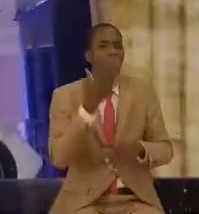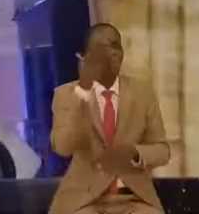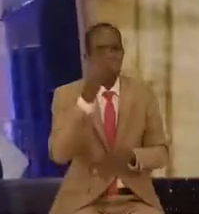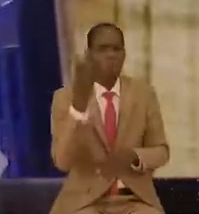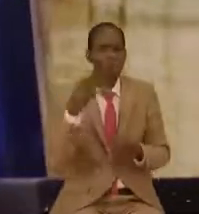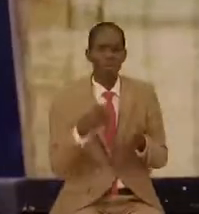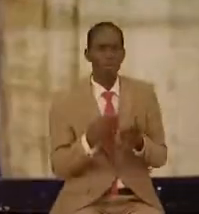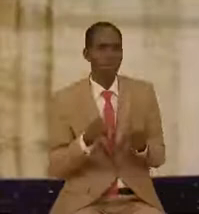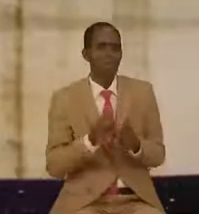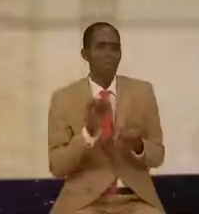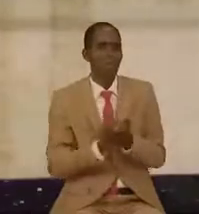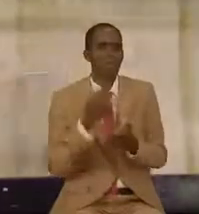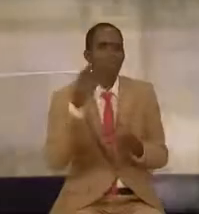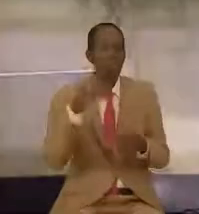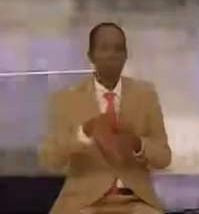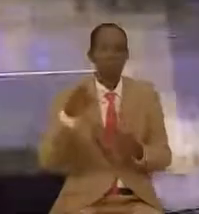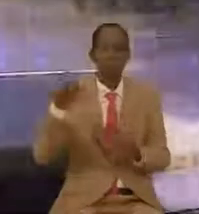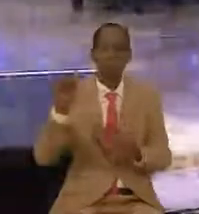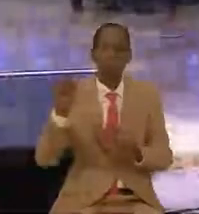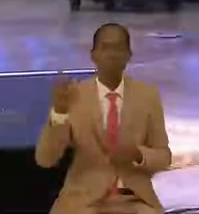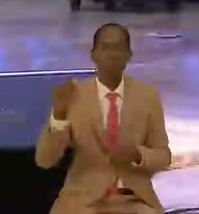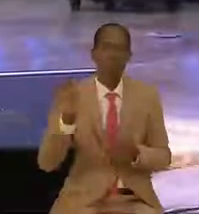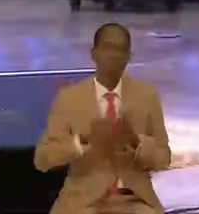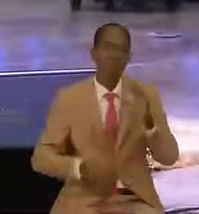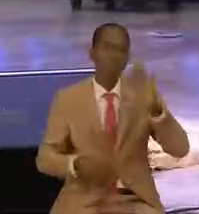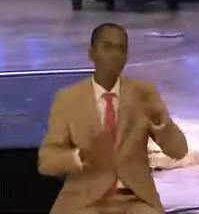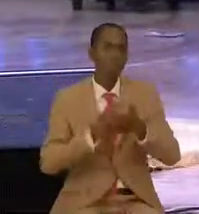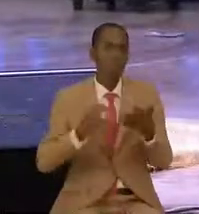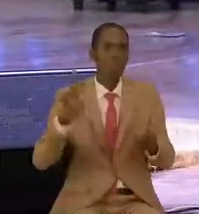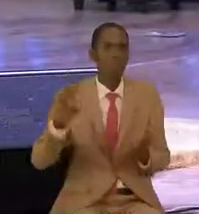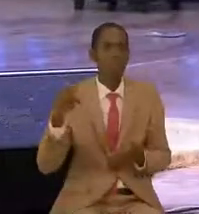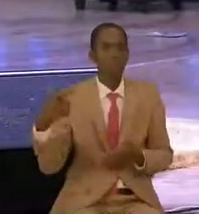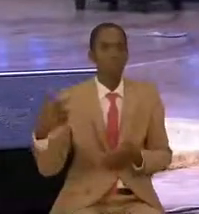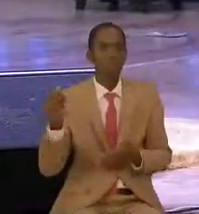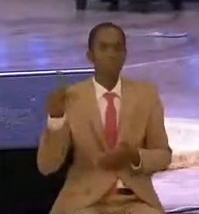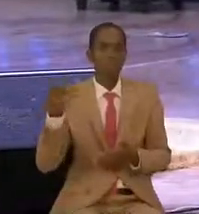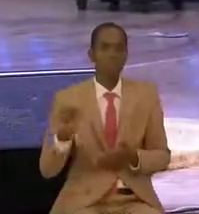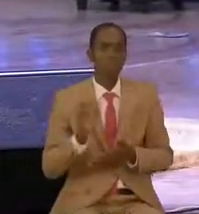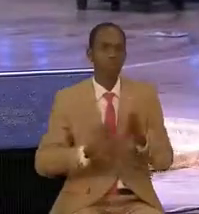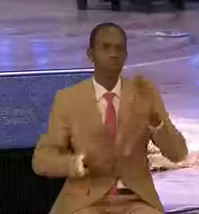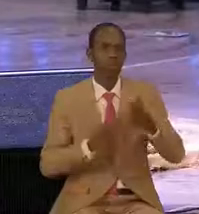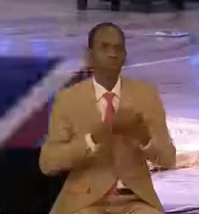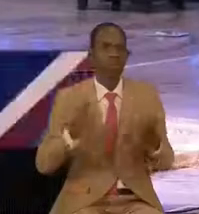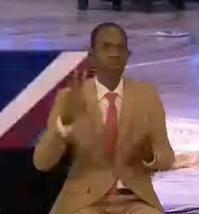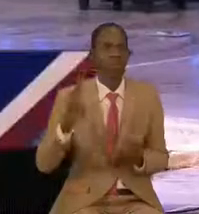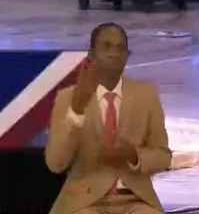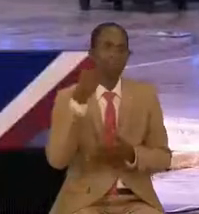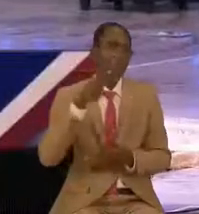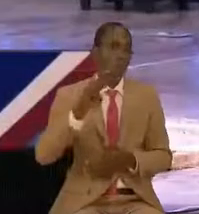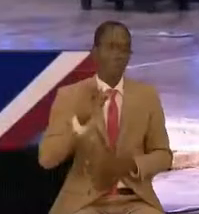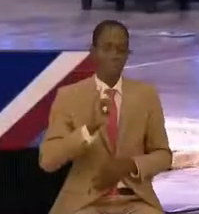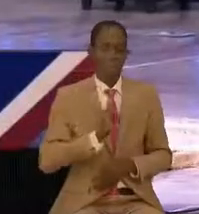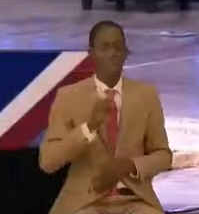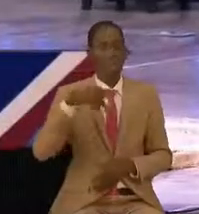poignant? Voyons chapitre 5, verset 2. Galates 5, verset 2.